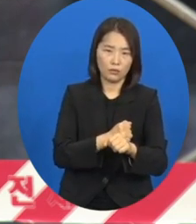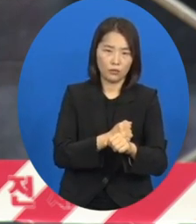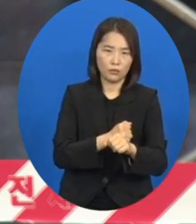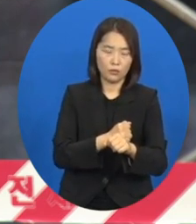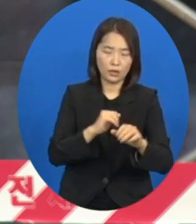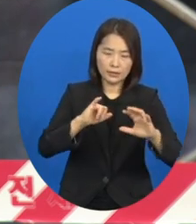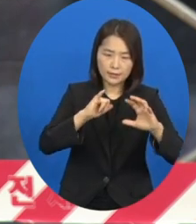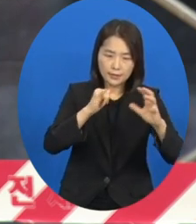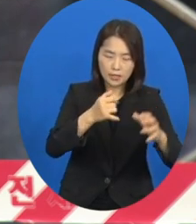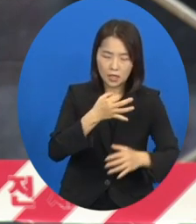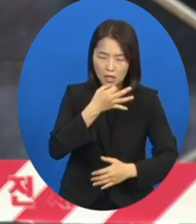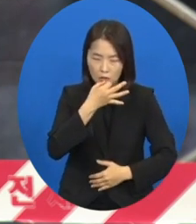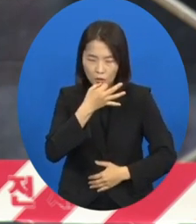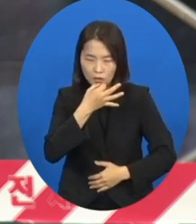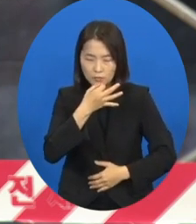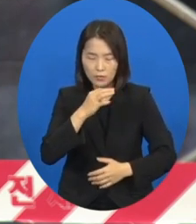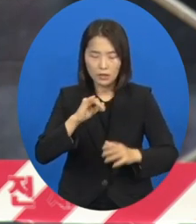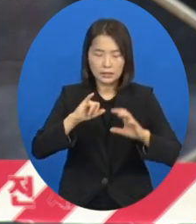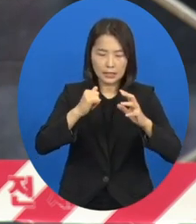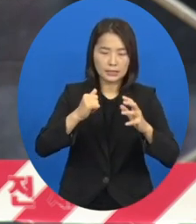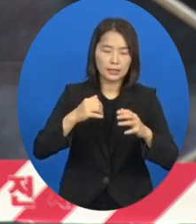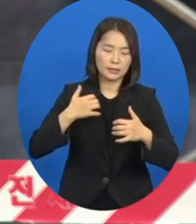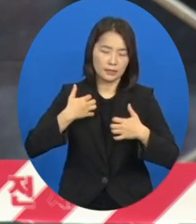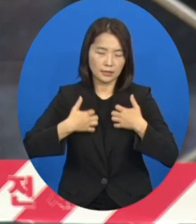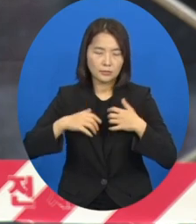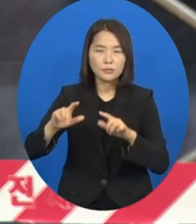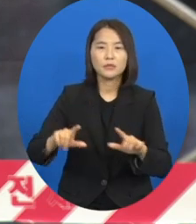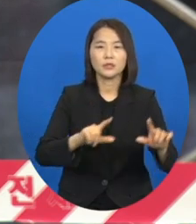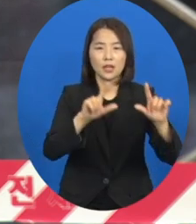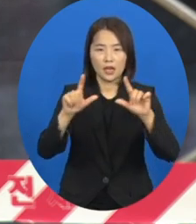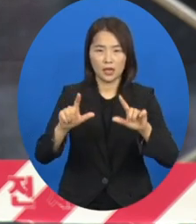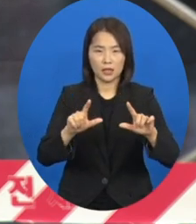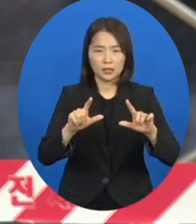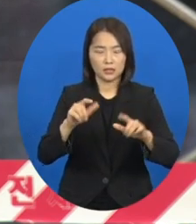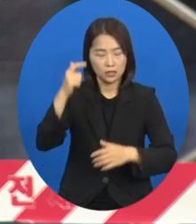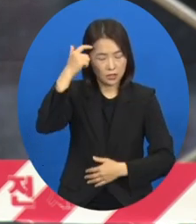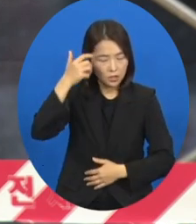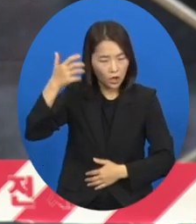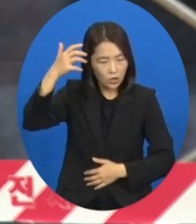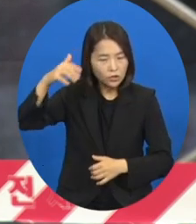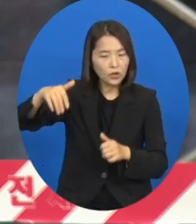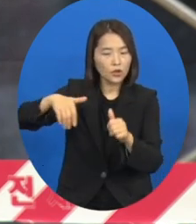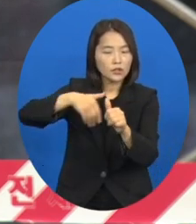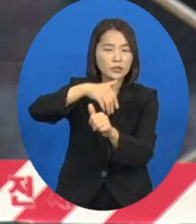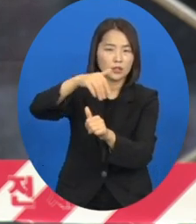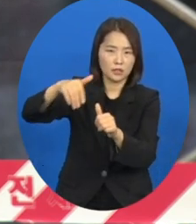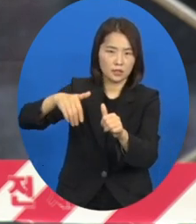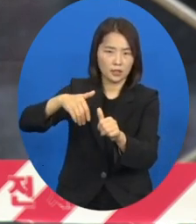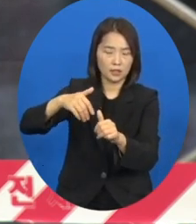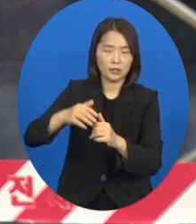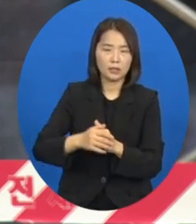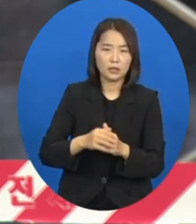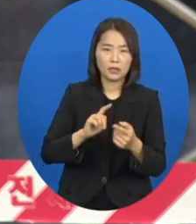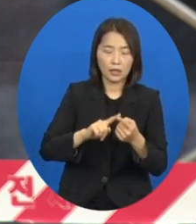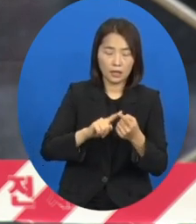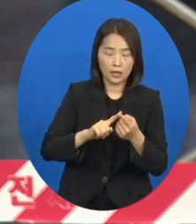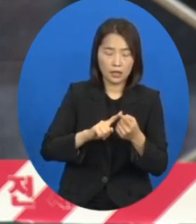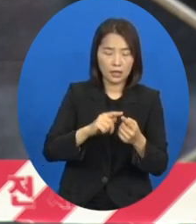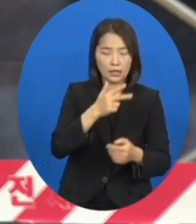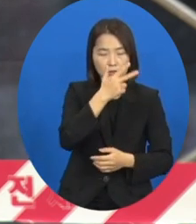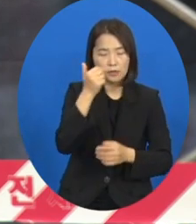탐하고 세상을 즐기면서 살아가고 있는 이런 영적인 상태를 잠자는 자들이다 라고 표현하고